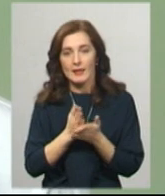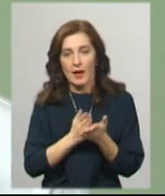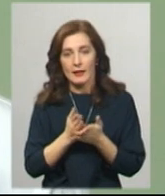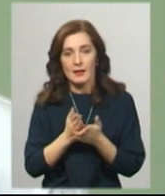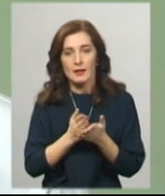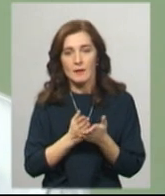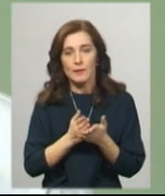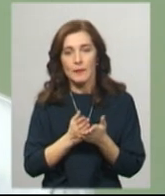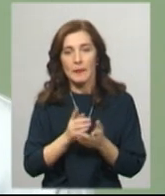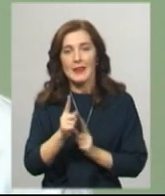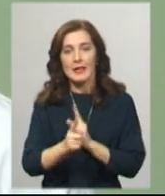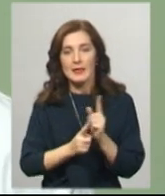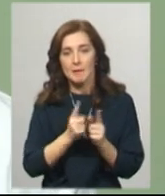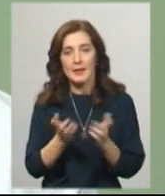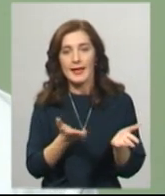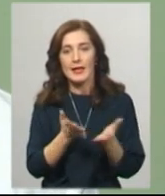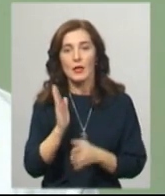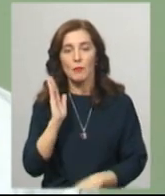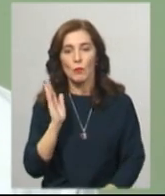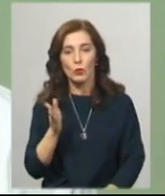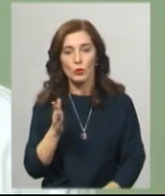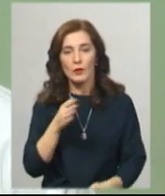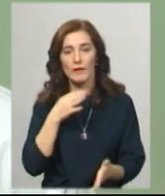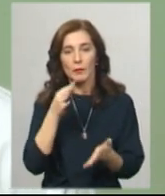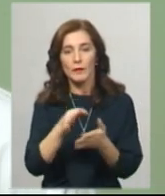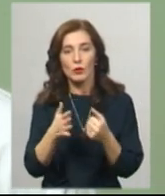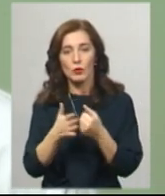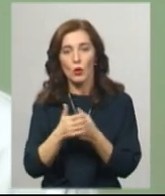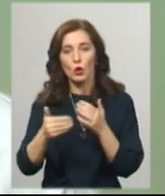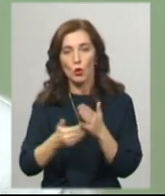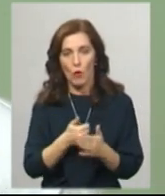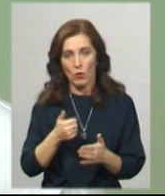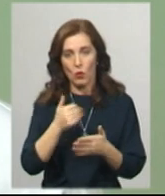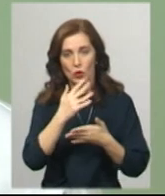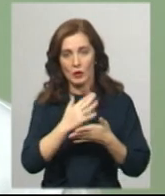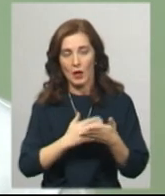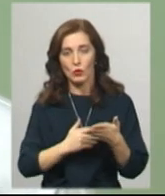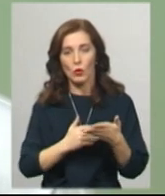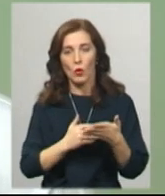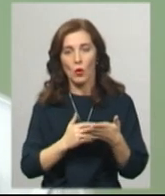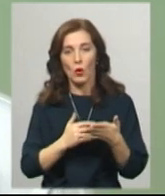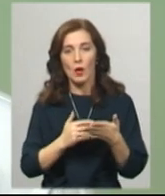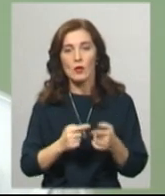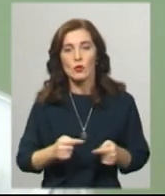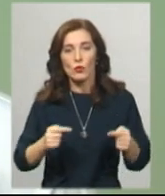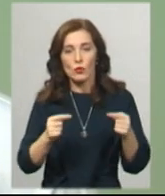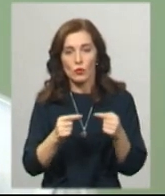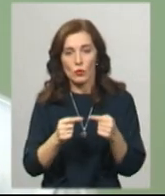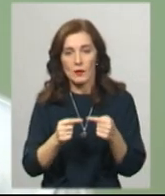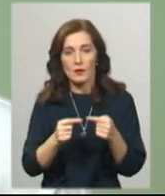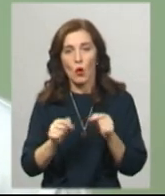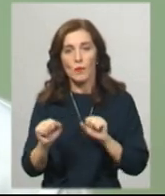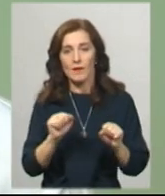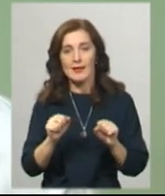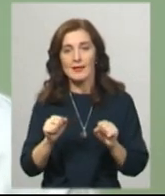Переважно зміни, які будуть відповідно до нового штатного розпису, стосуються іменно адміністративно-управлінського